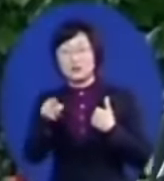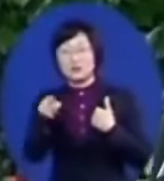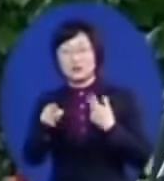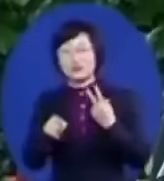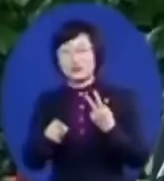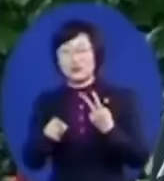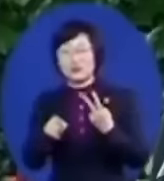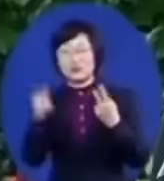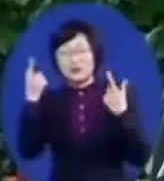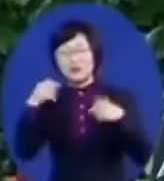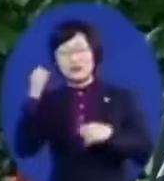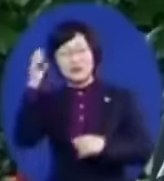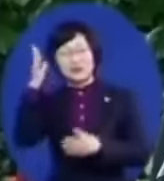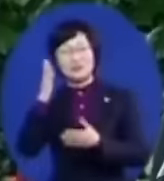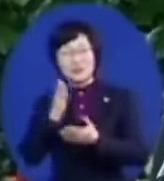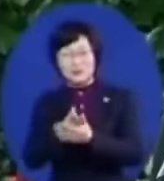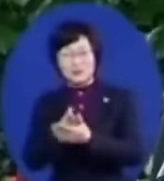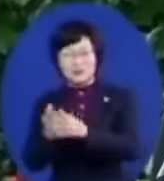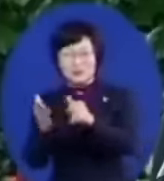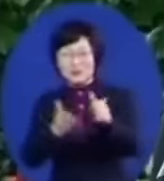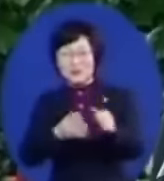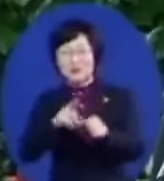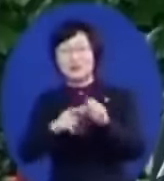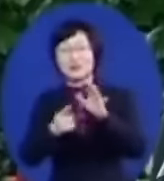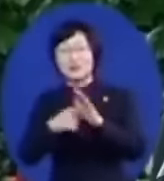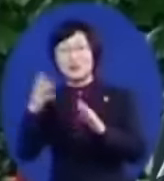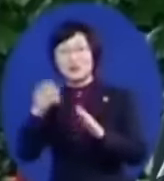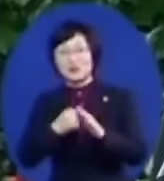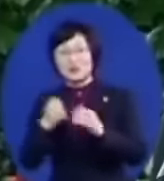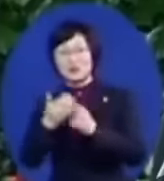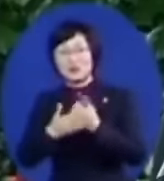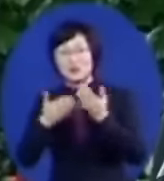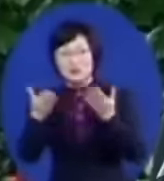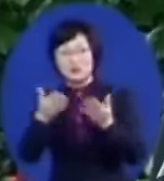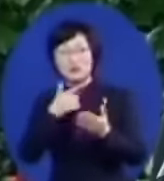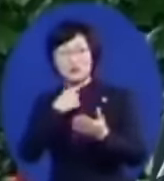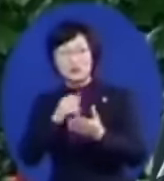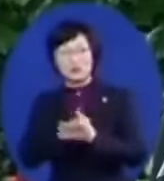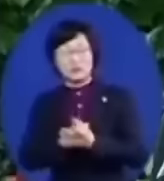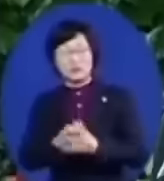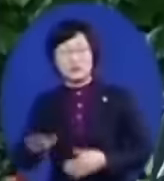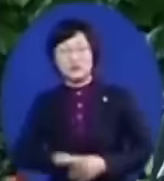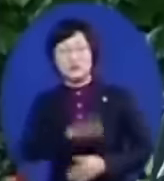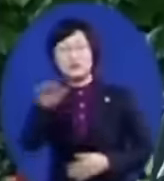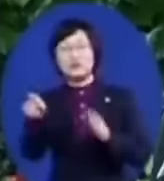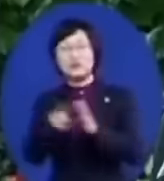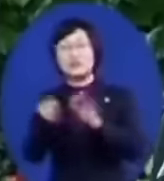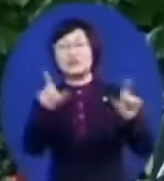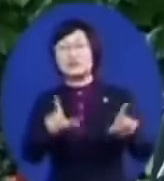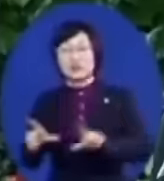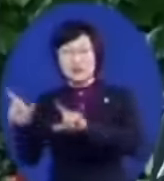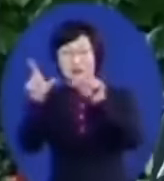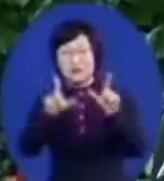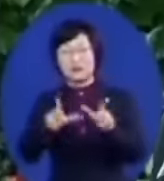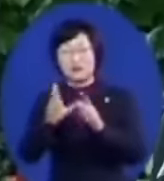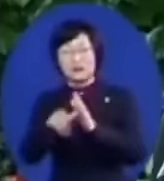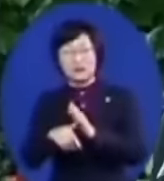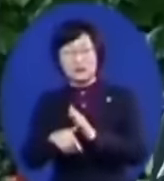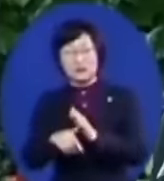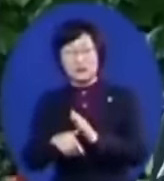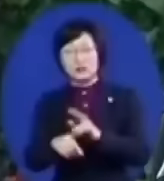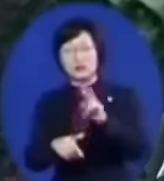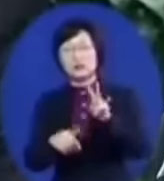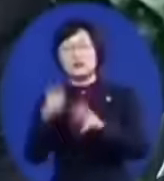사실을 항상 잊지 말아야 된다는 제목으로 은혜를 나누고자 합니다. 우리의 신앙생활에 두